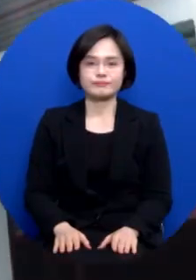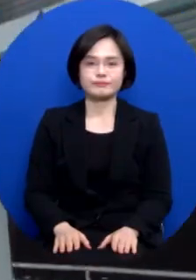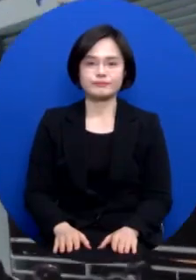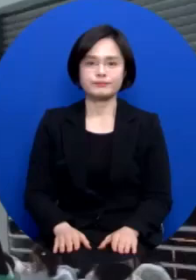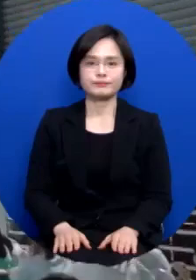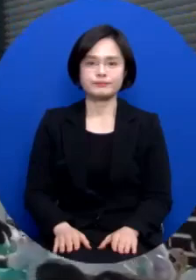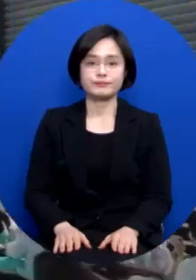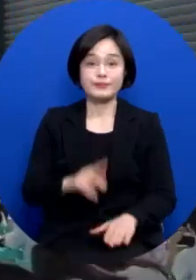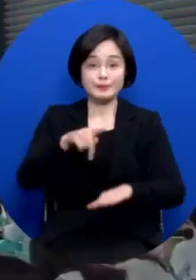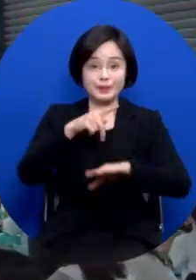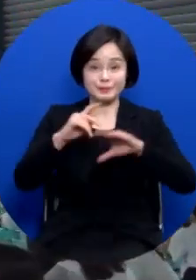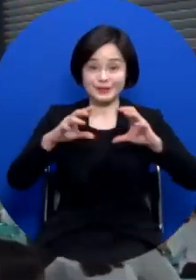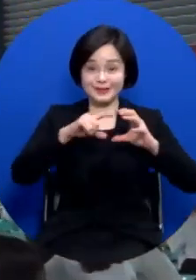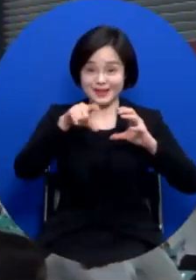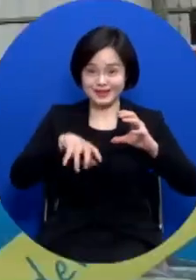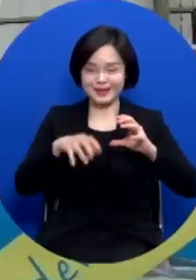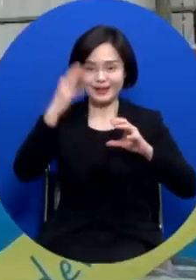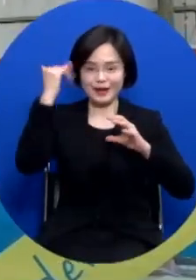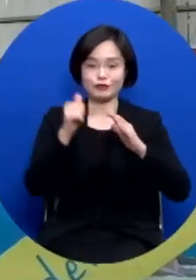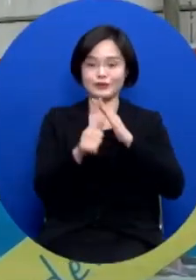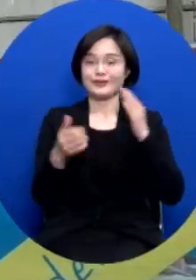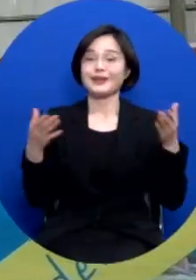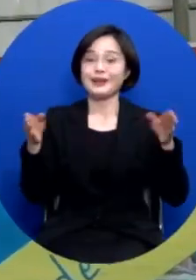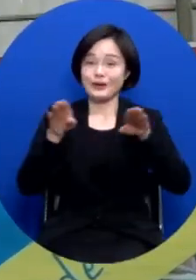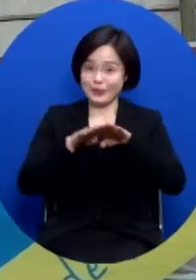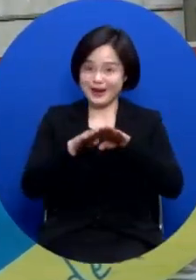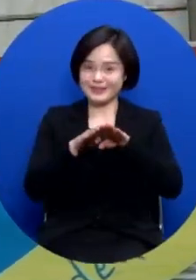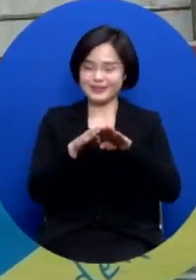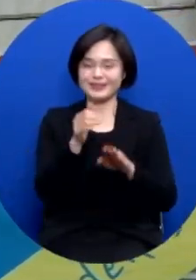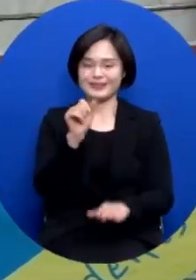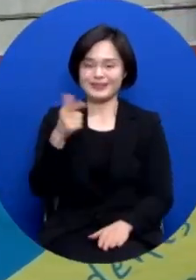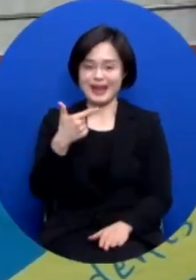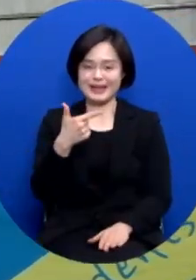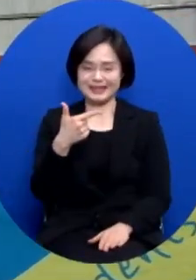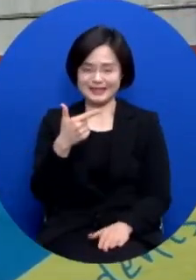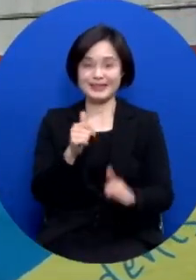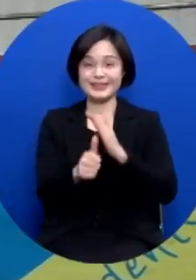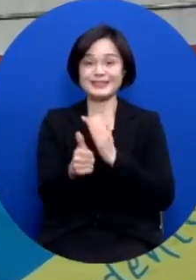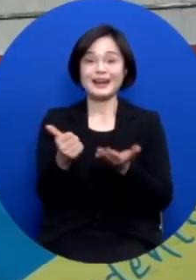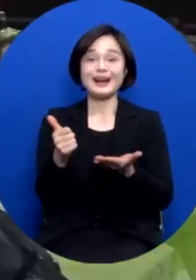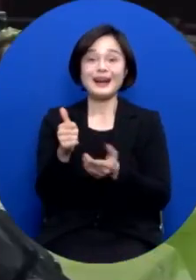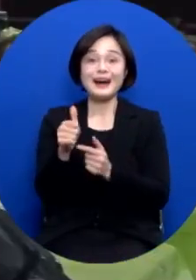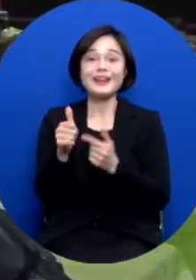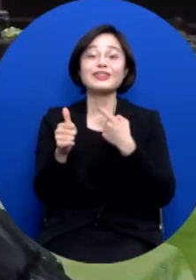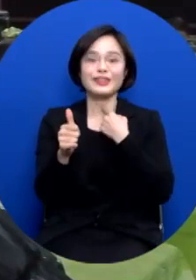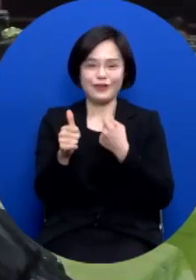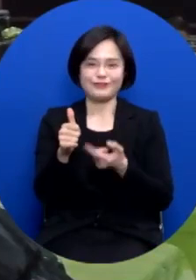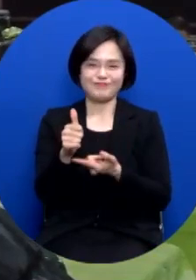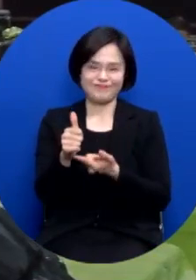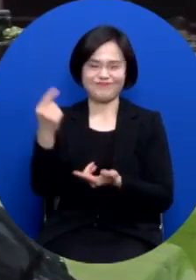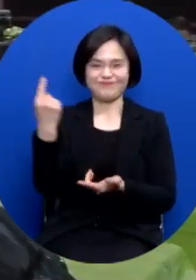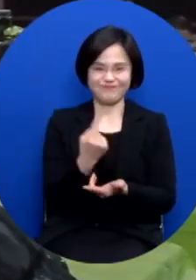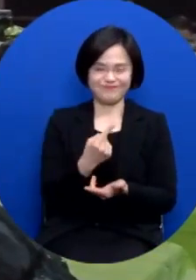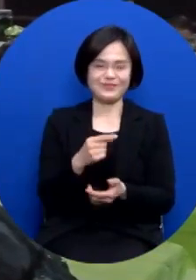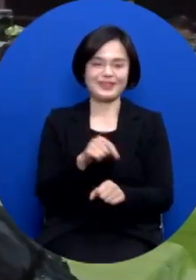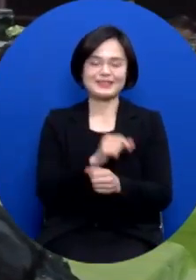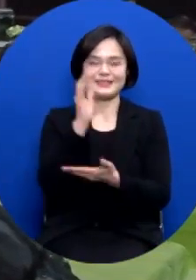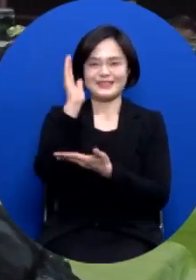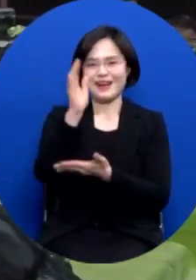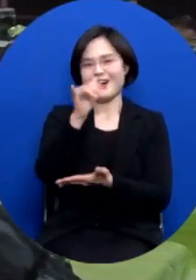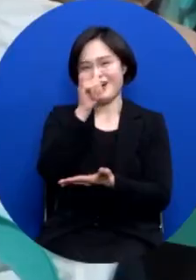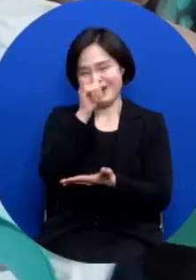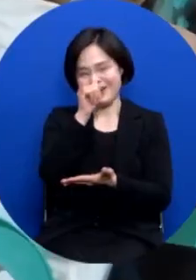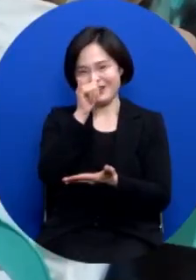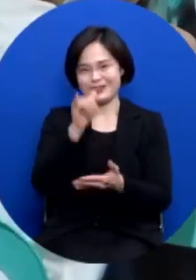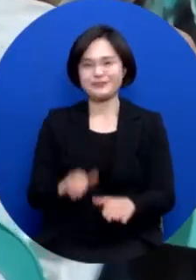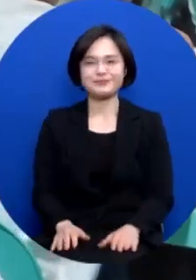주 필리핀 대한민국 대사관 한동만 전 대사의 필리핀 한인 동포를 위한 특강이 필리핀 한인총연합회가 주관한 가운데 호프